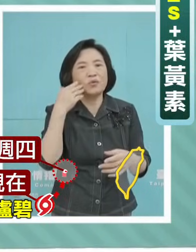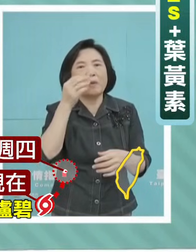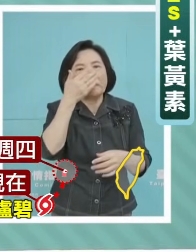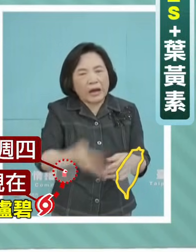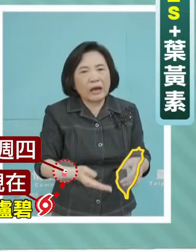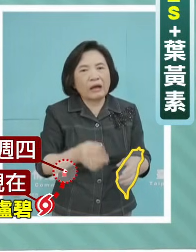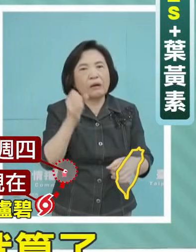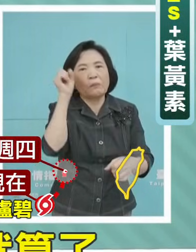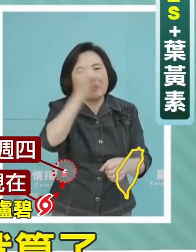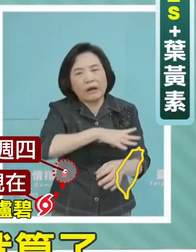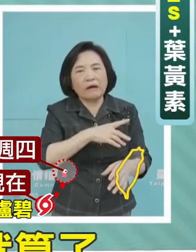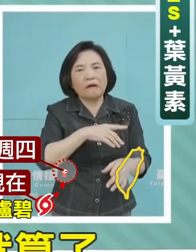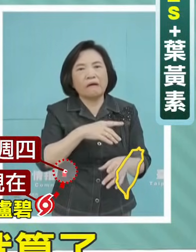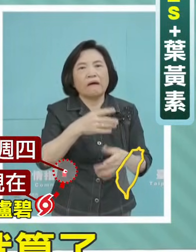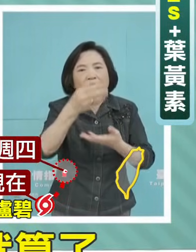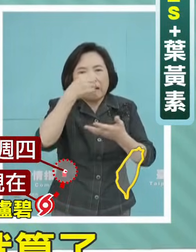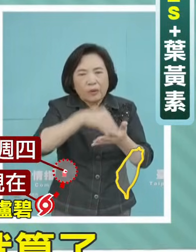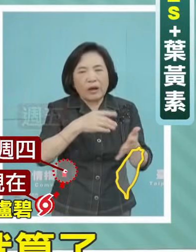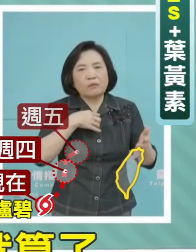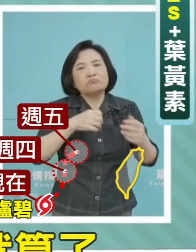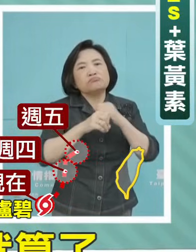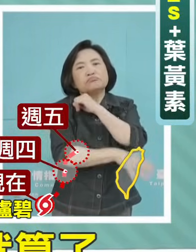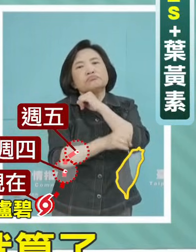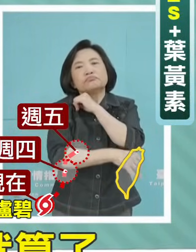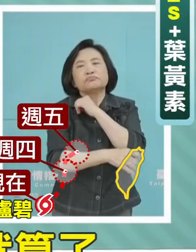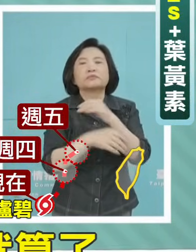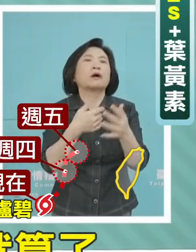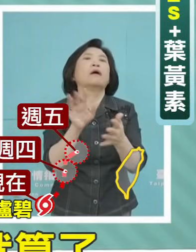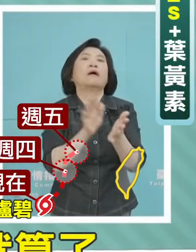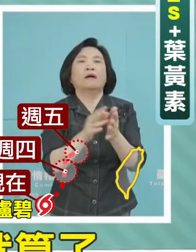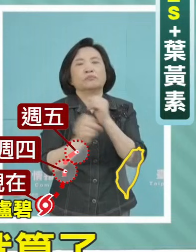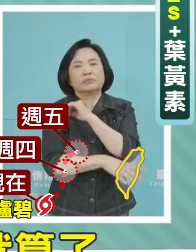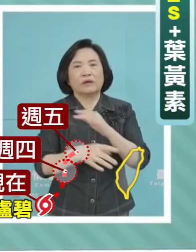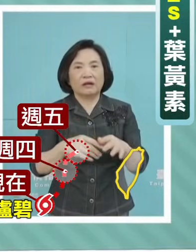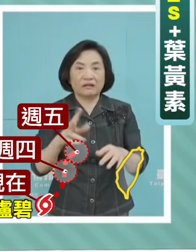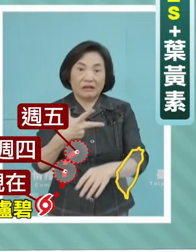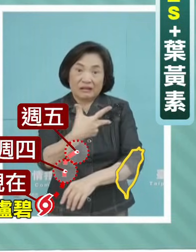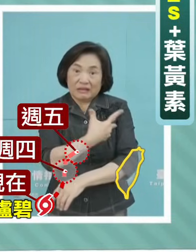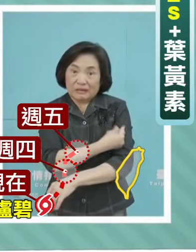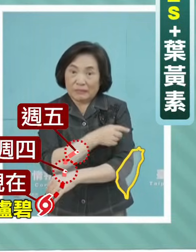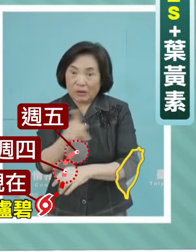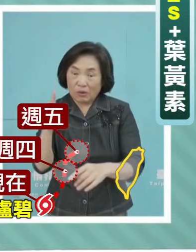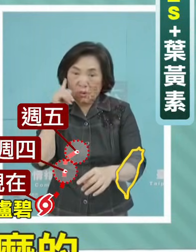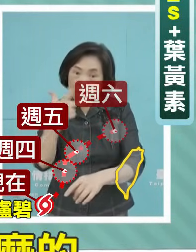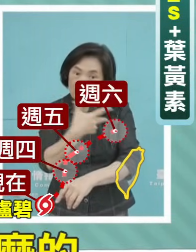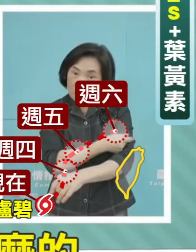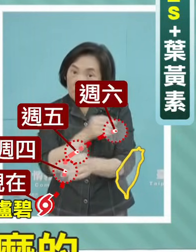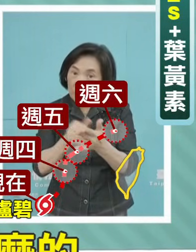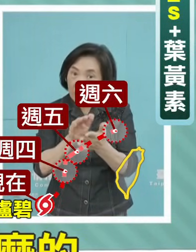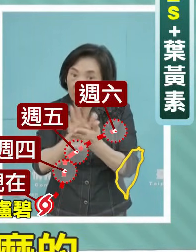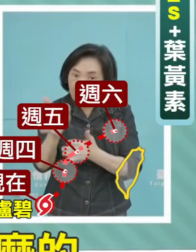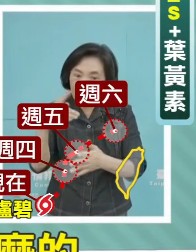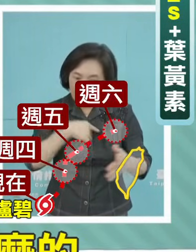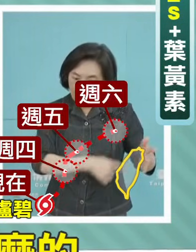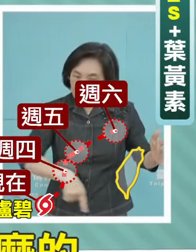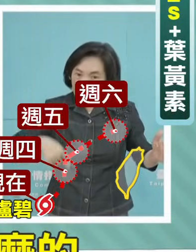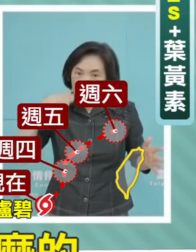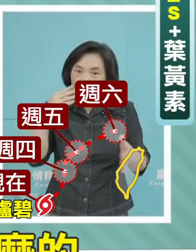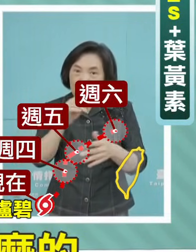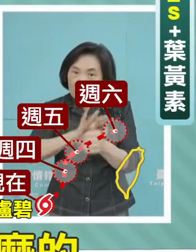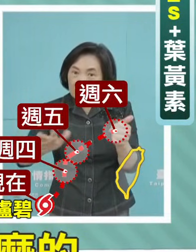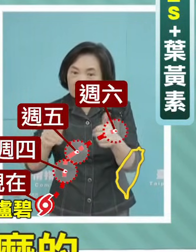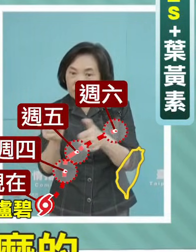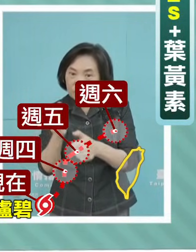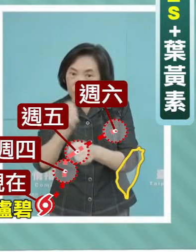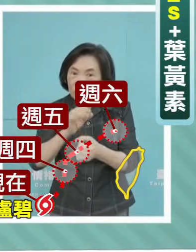哦，如果做坏掉吃一吃拉肚子就算了，你知道？疫苗这个事情，如果打下去有副作用或什么